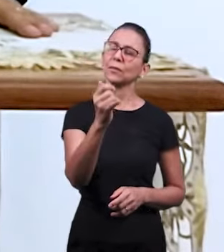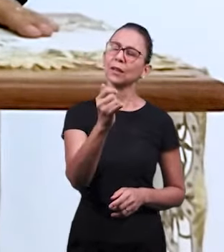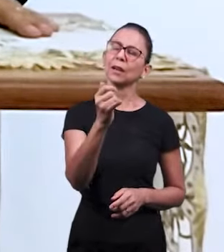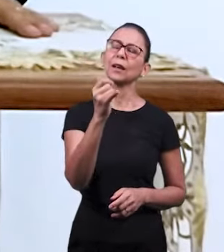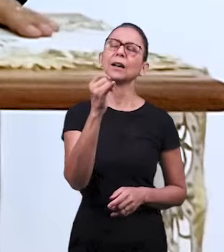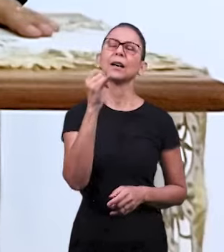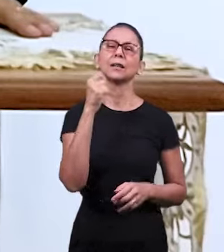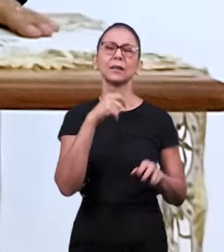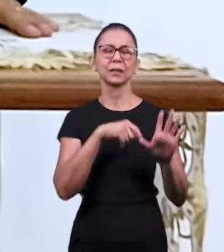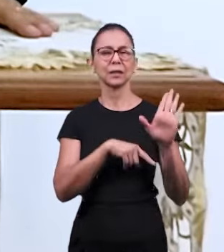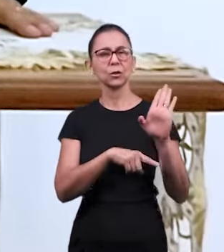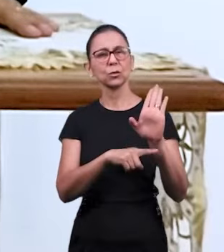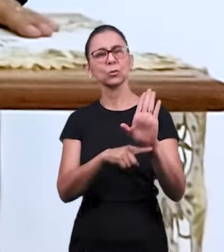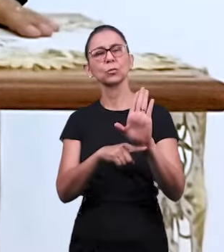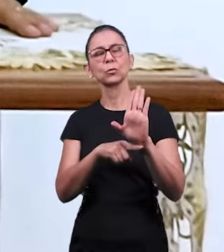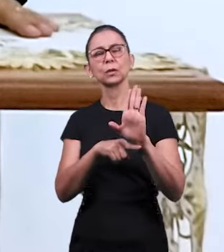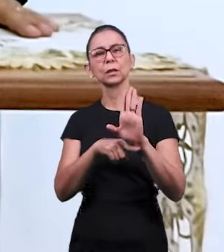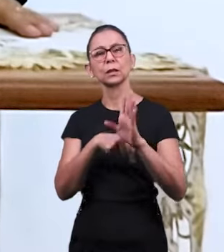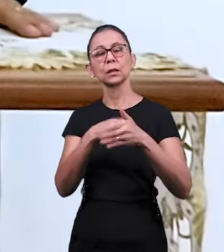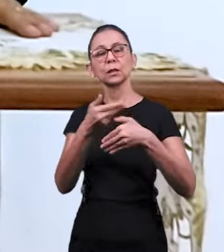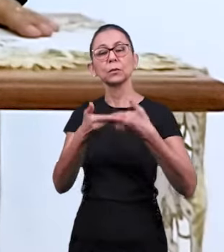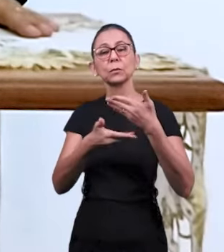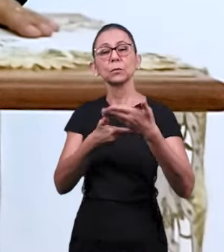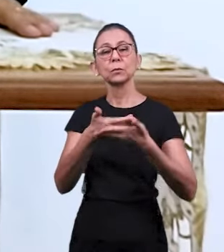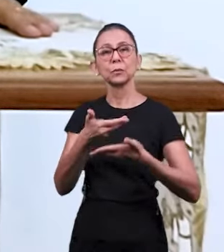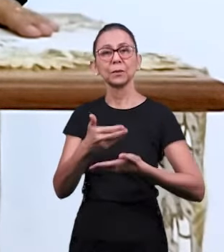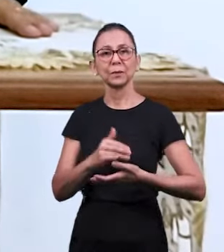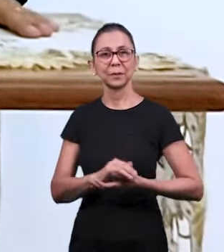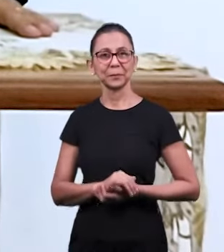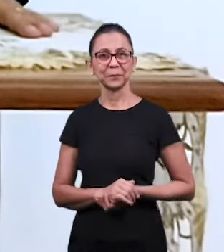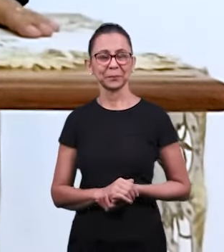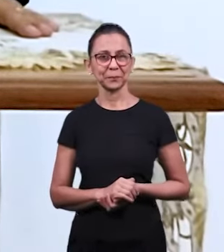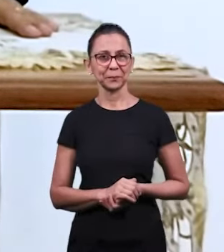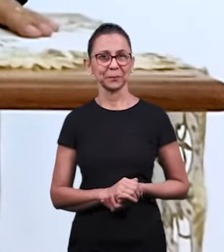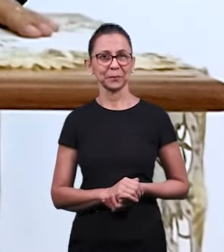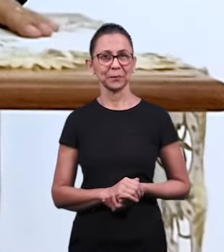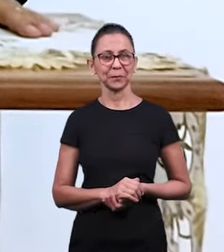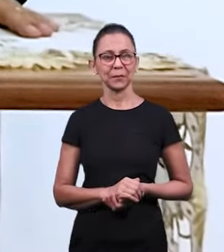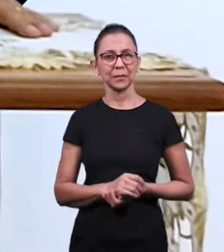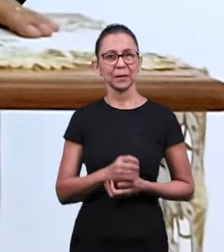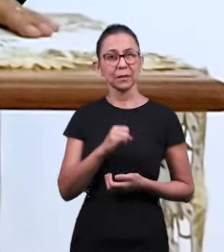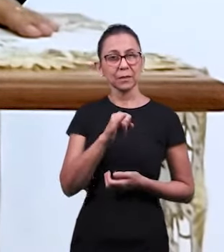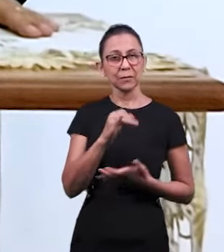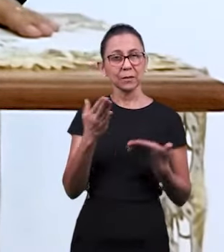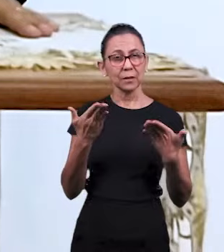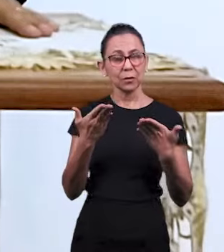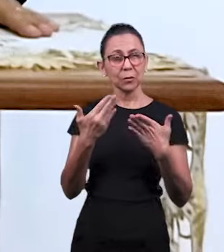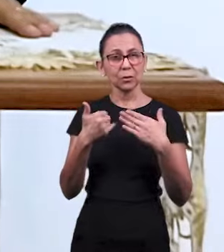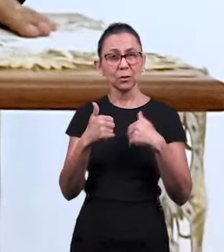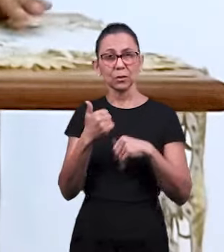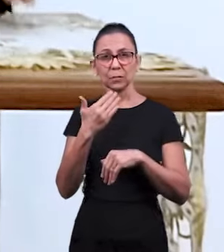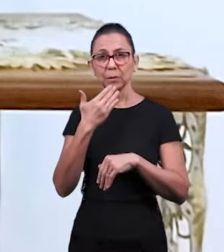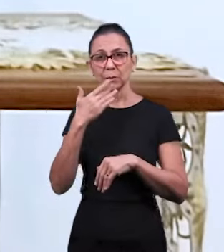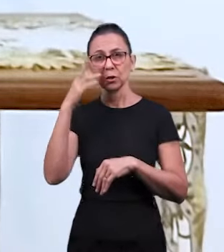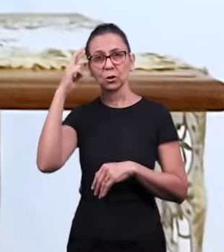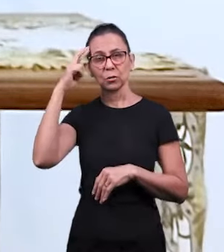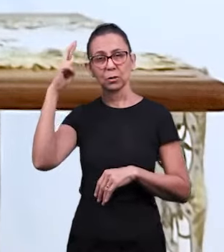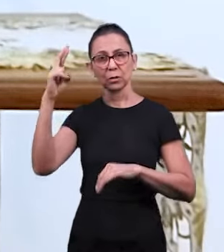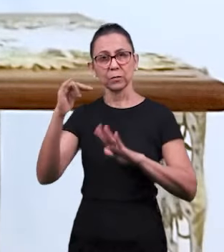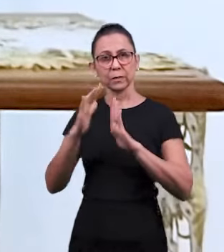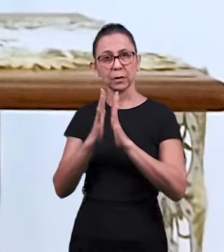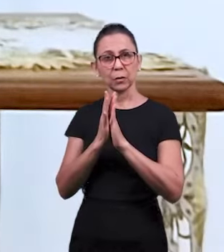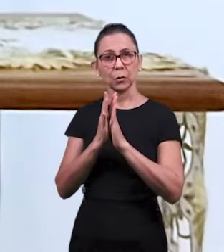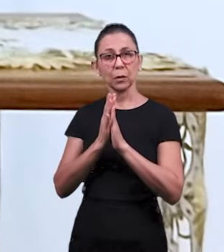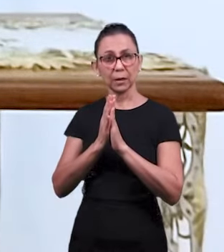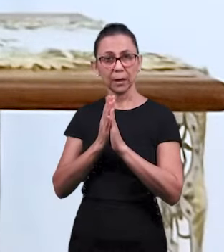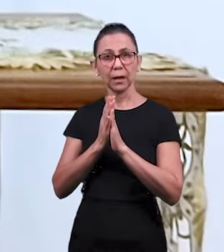будет воевать за нас. И этот самый Бог, если ты обратишься к Нему, будешь искать